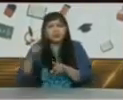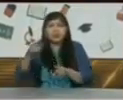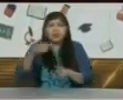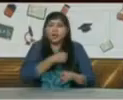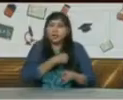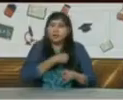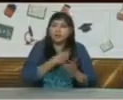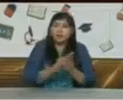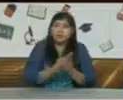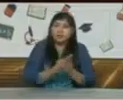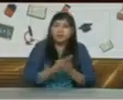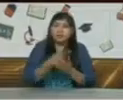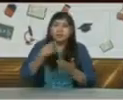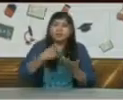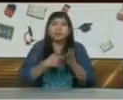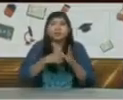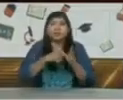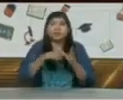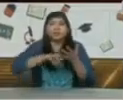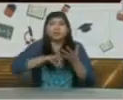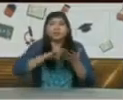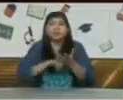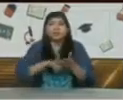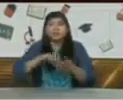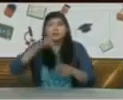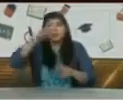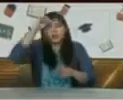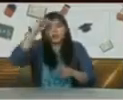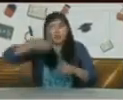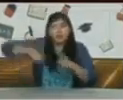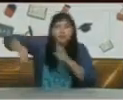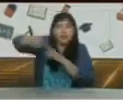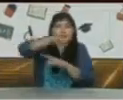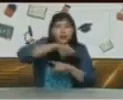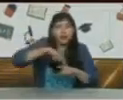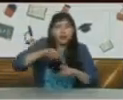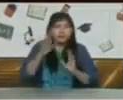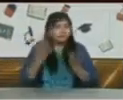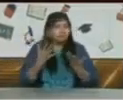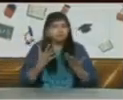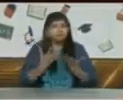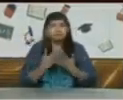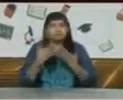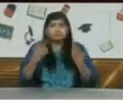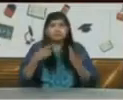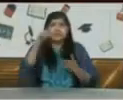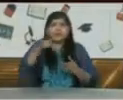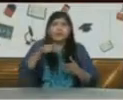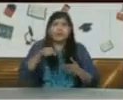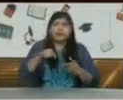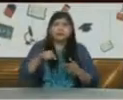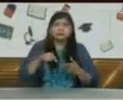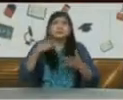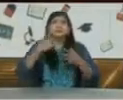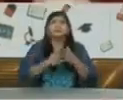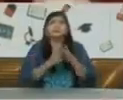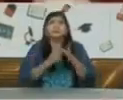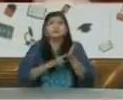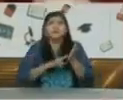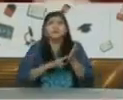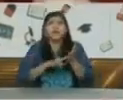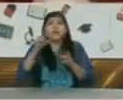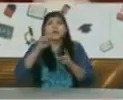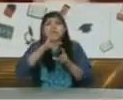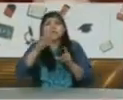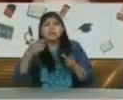आपने उस राष्ट्रगान के साथ देश में ट्रैवल किया क्या? आप उसके साथ जो